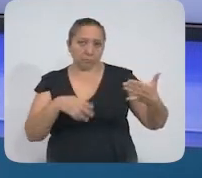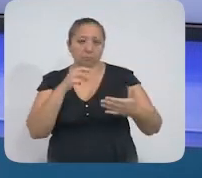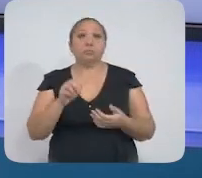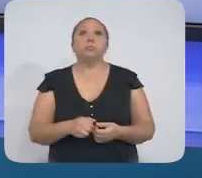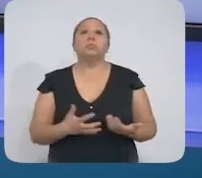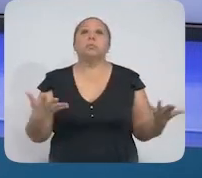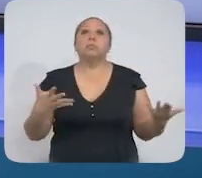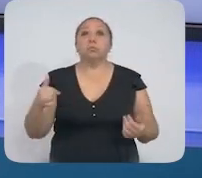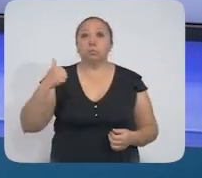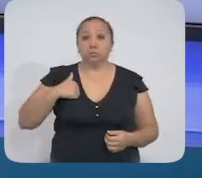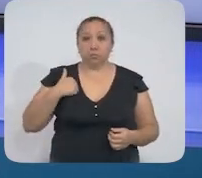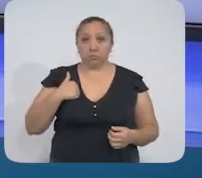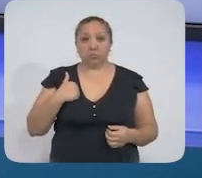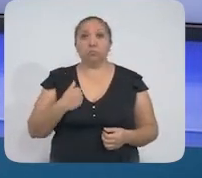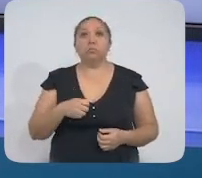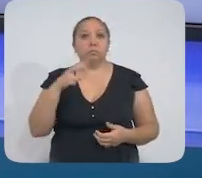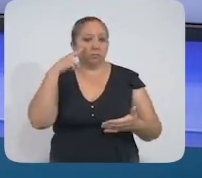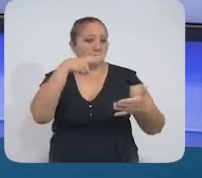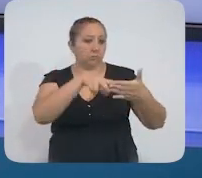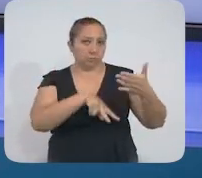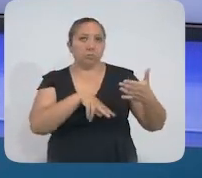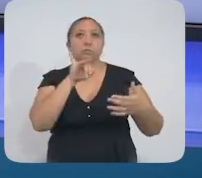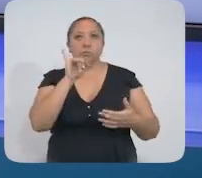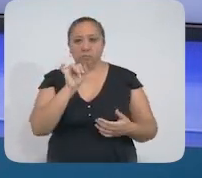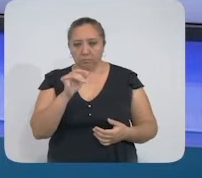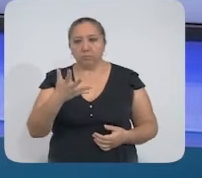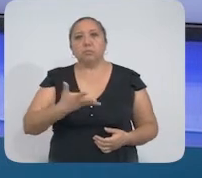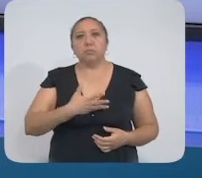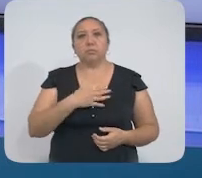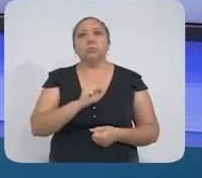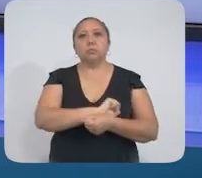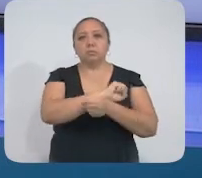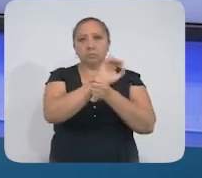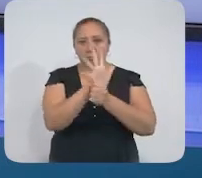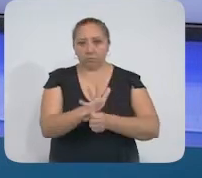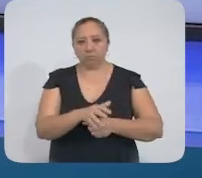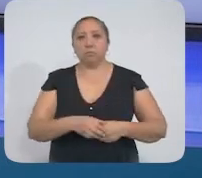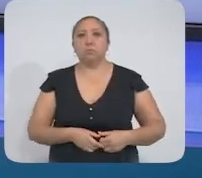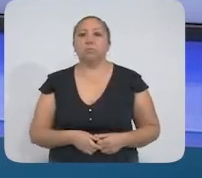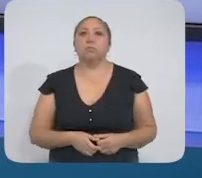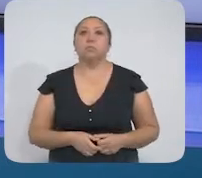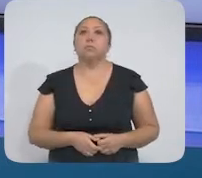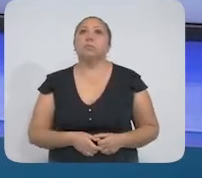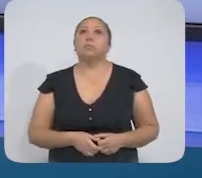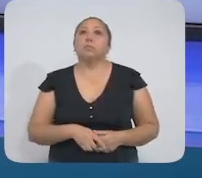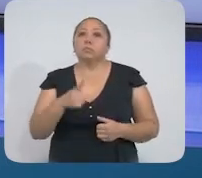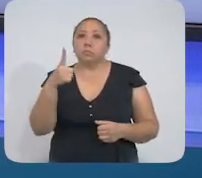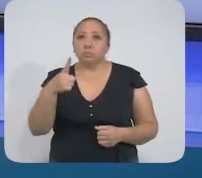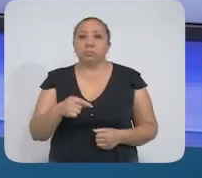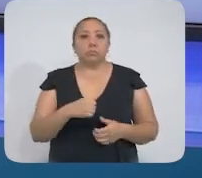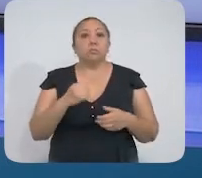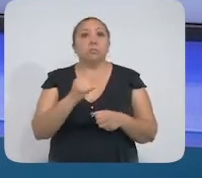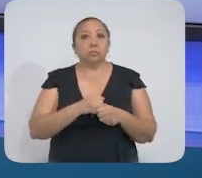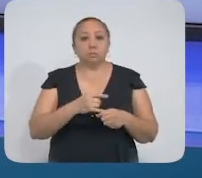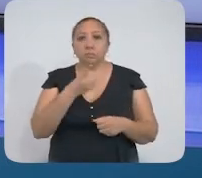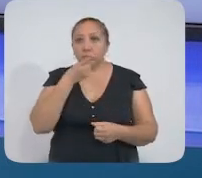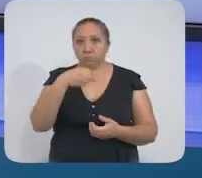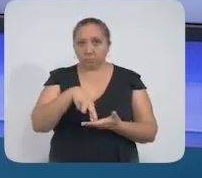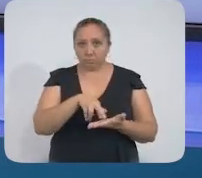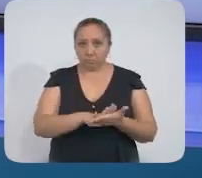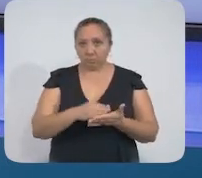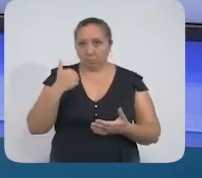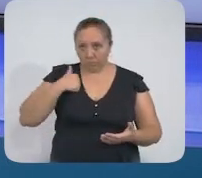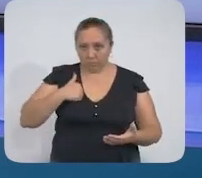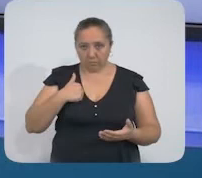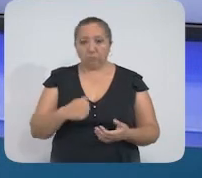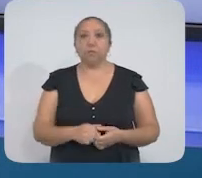noh lumo, suna huay tulumil yukatane, yete tik alan, ti hupen ahil toh olal bol bile, huay tukahil hoy, tushtun ku ilale, hach